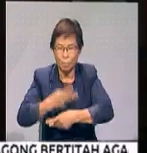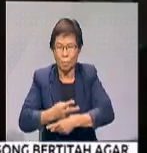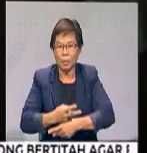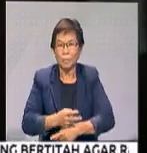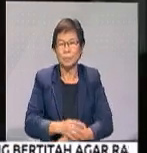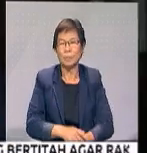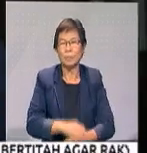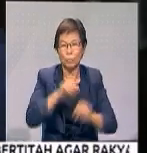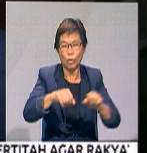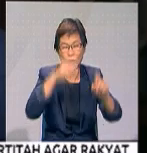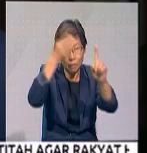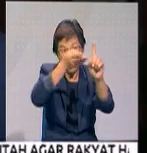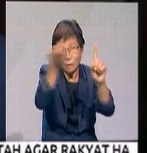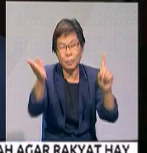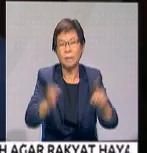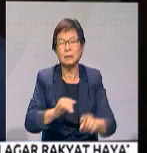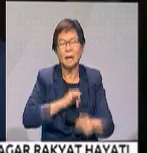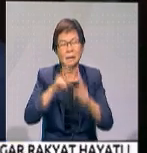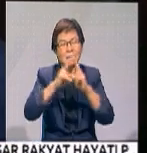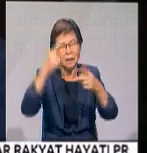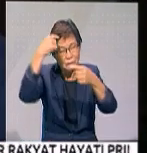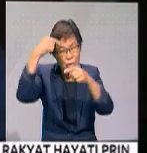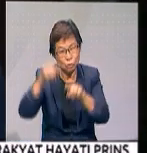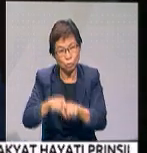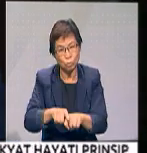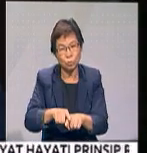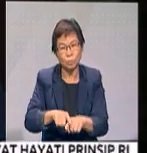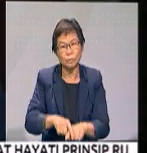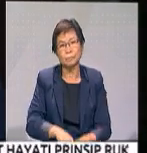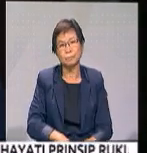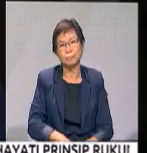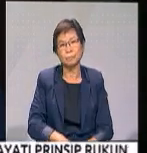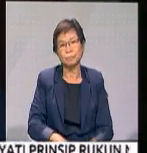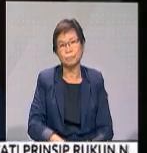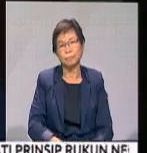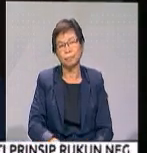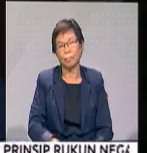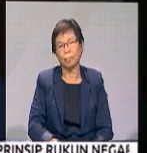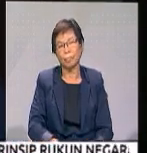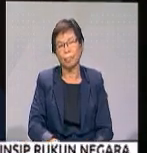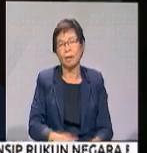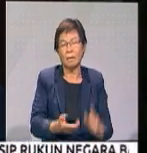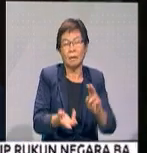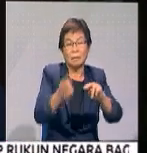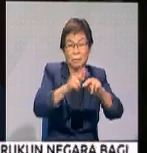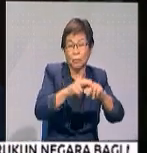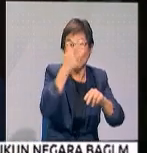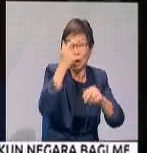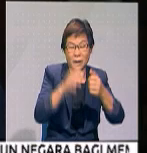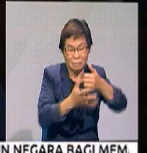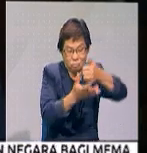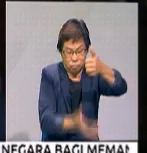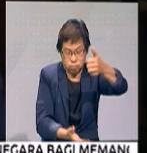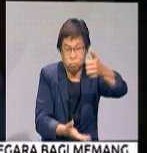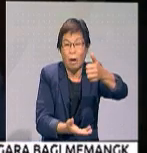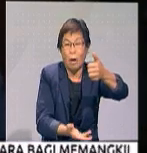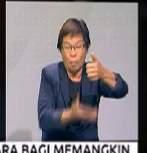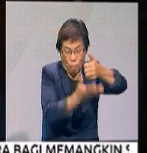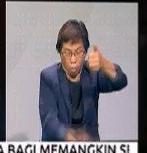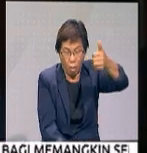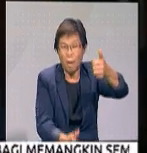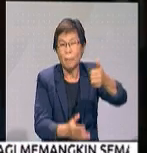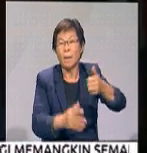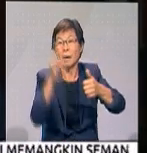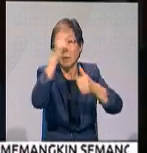masing-masing boleh menyimpan. So saya sangat-sangat setuju dengan perkara ni, bukan kerana kenaikan bajet tu, tetapi perhatian yang dibagi oleh